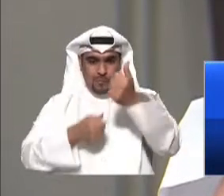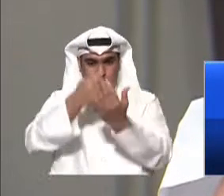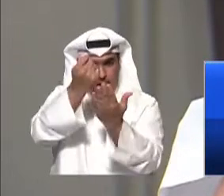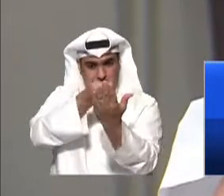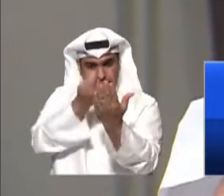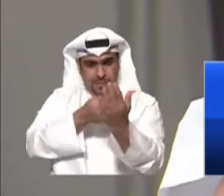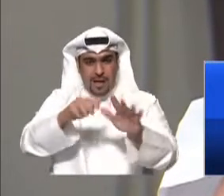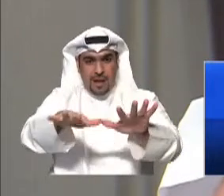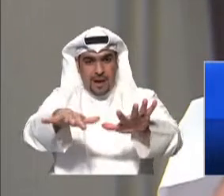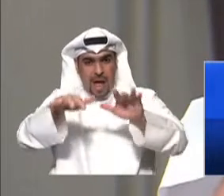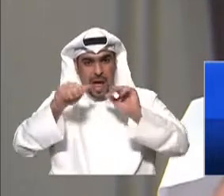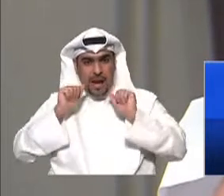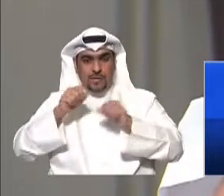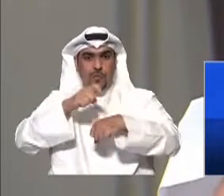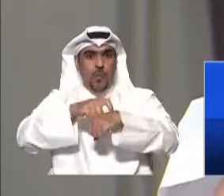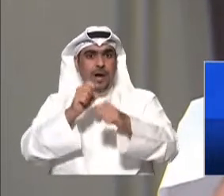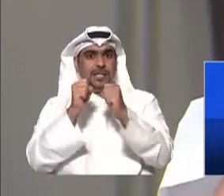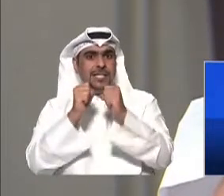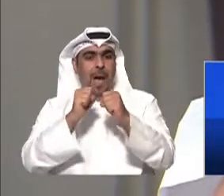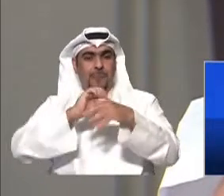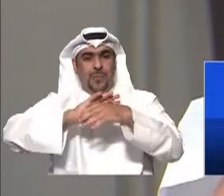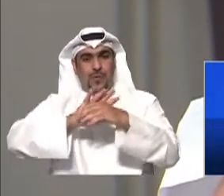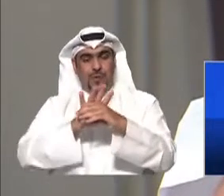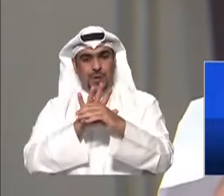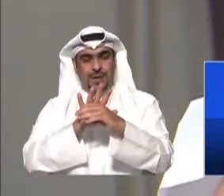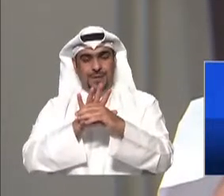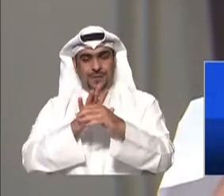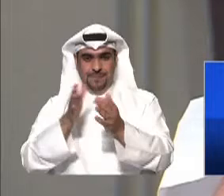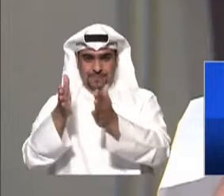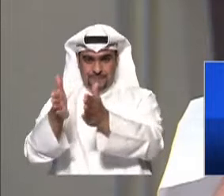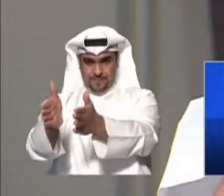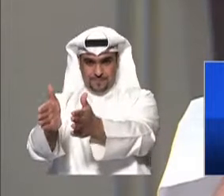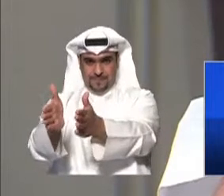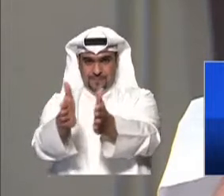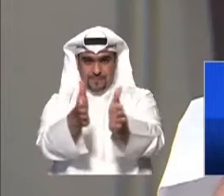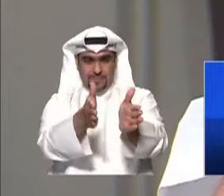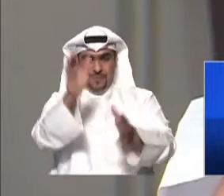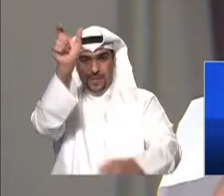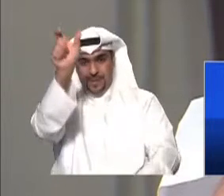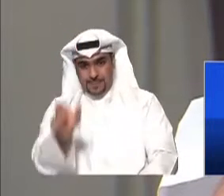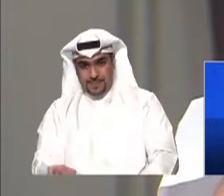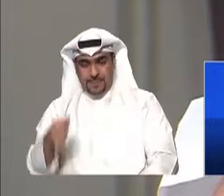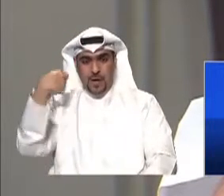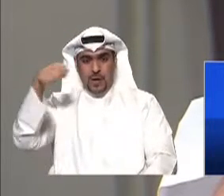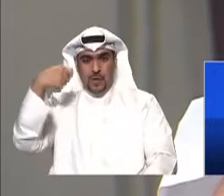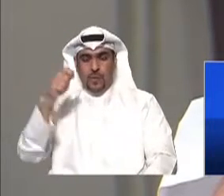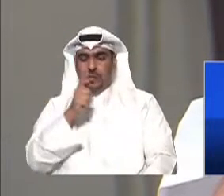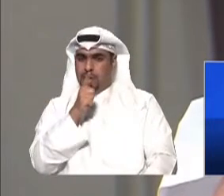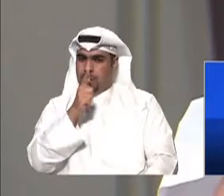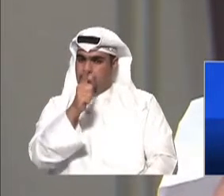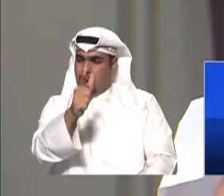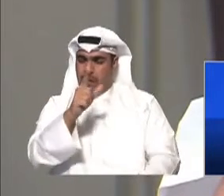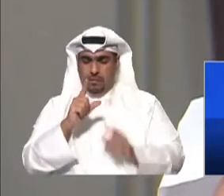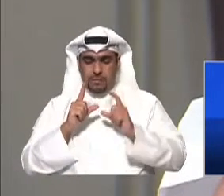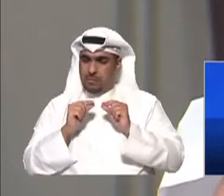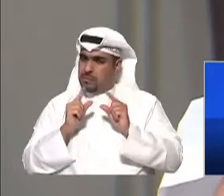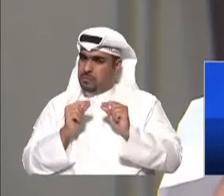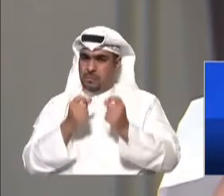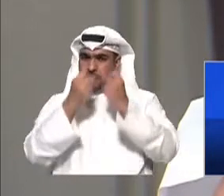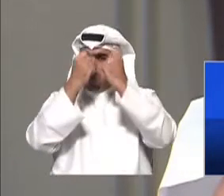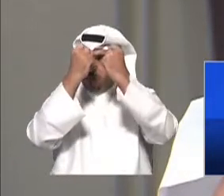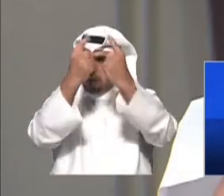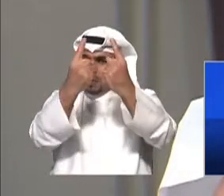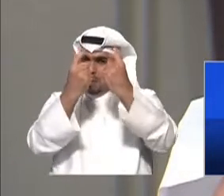فيروس كورونا المستجد كوفيد-19. وأشاد الوزير المضف بالجهود الجبارة التي